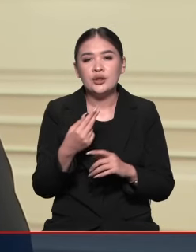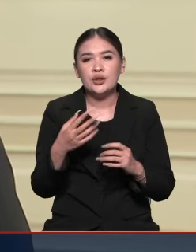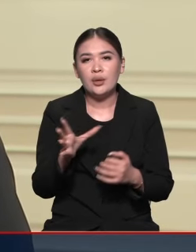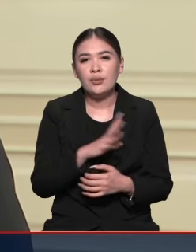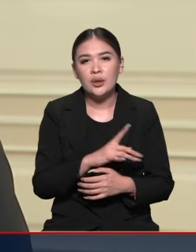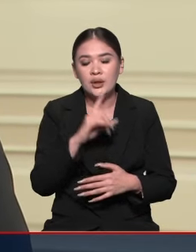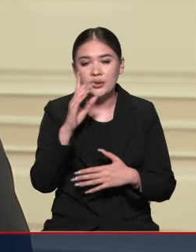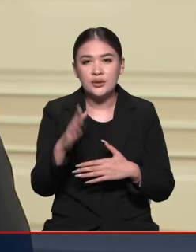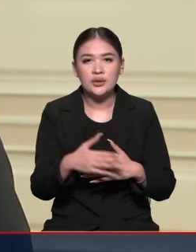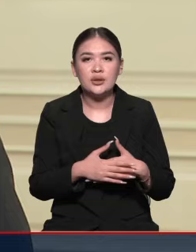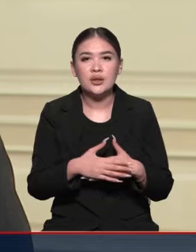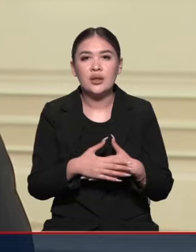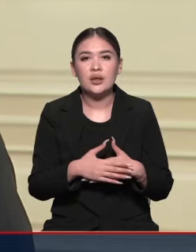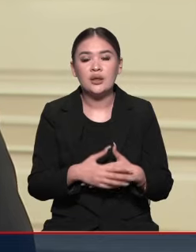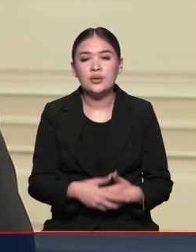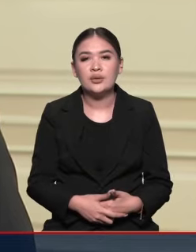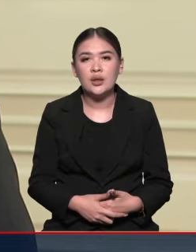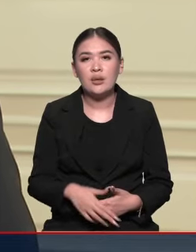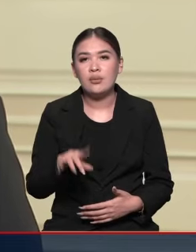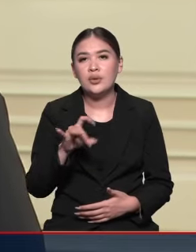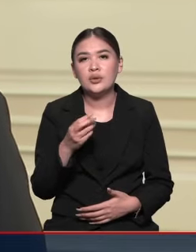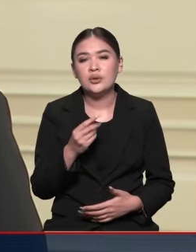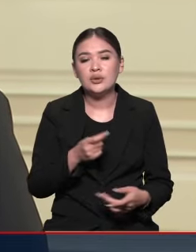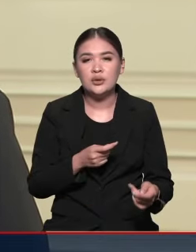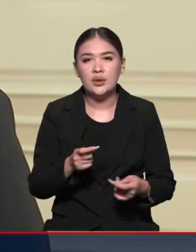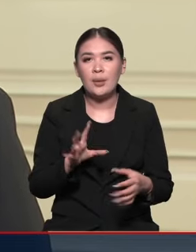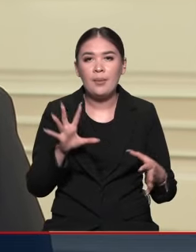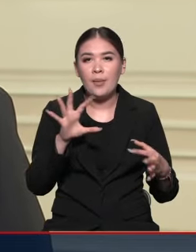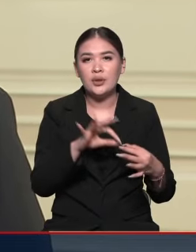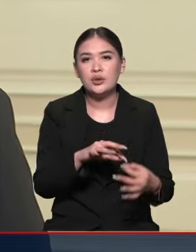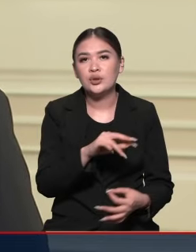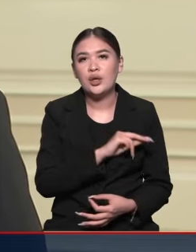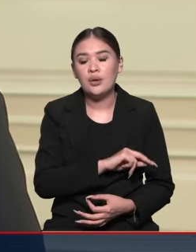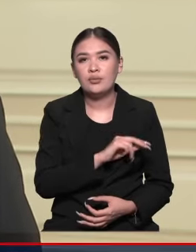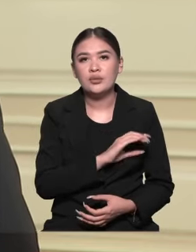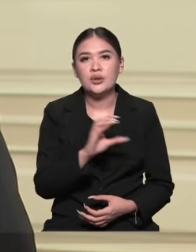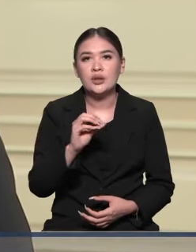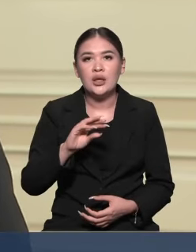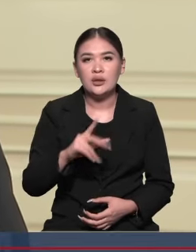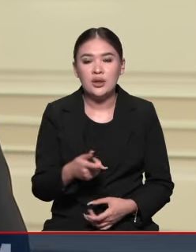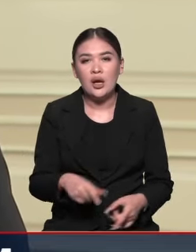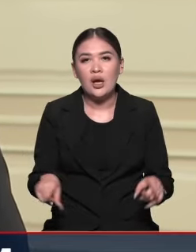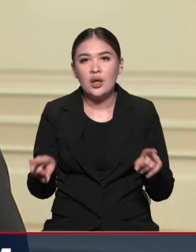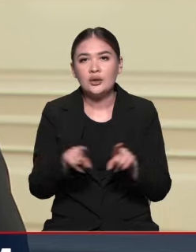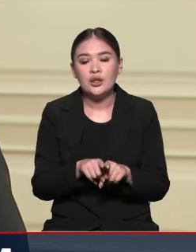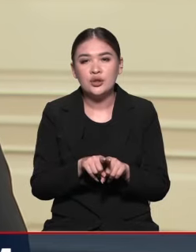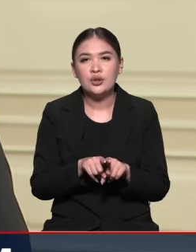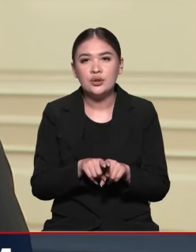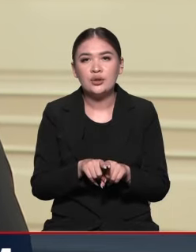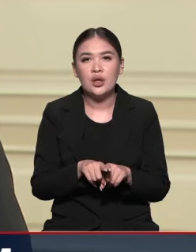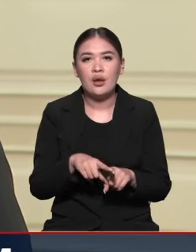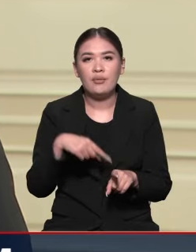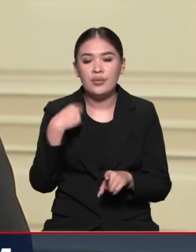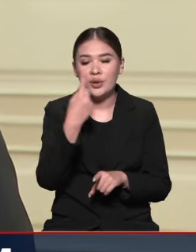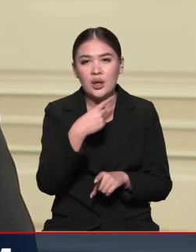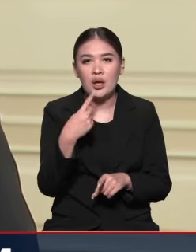касались дебюрократизации процессов подключения к сетям. Также была увеличена установленная